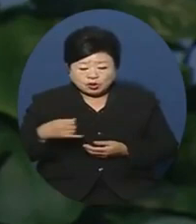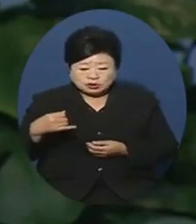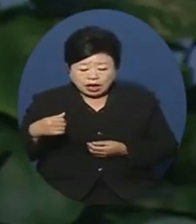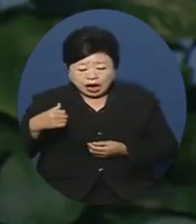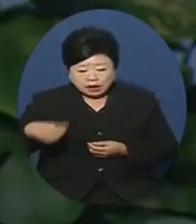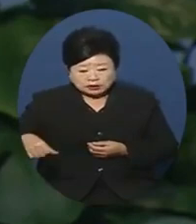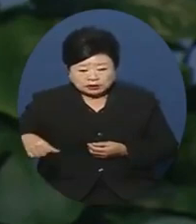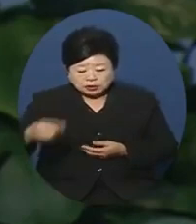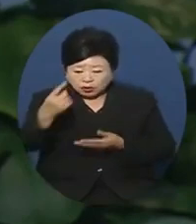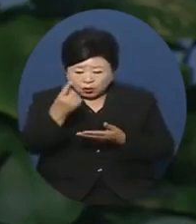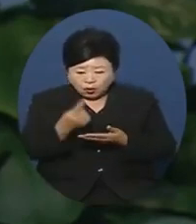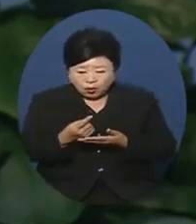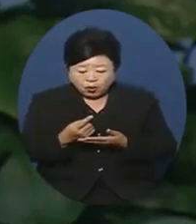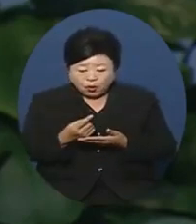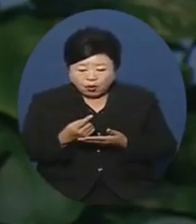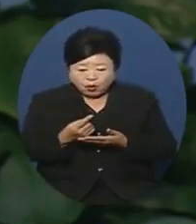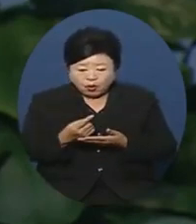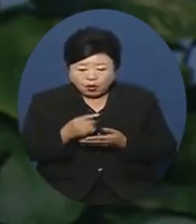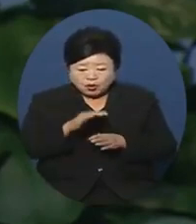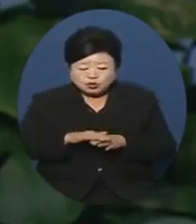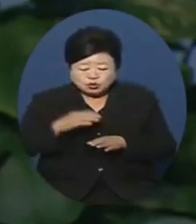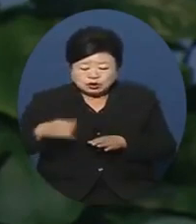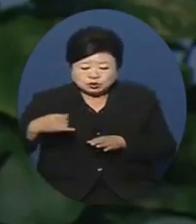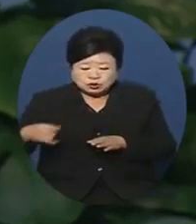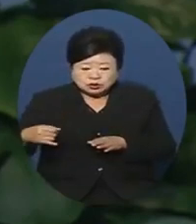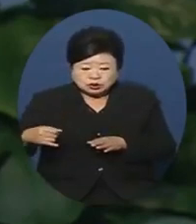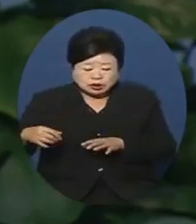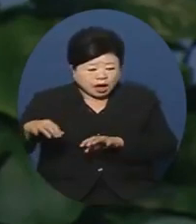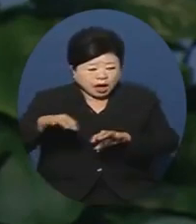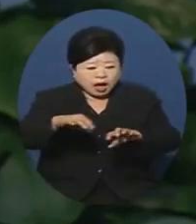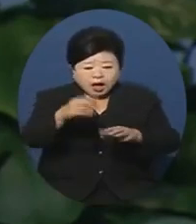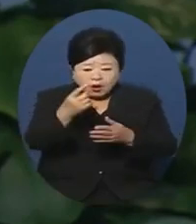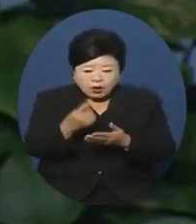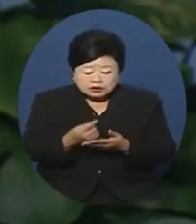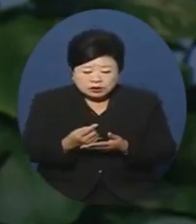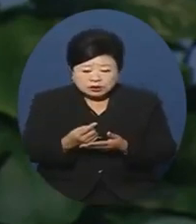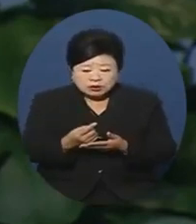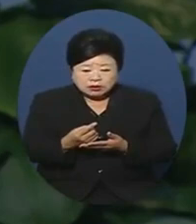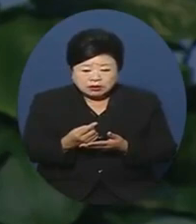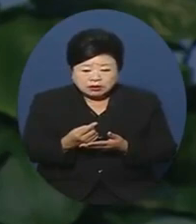자식들이 손자 손녀들이 다